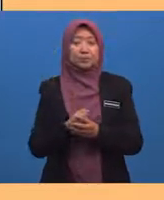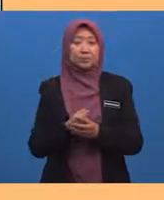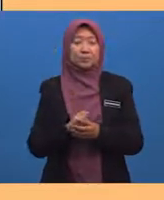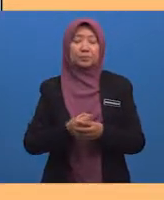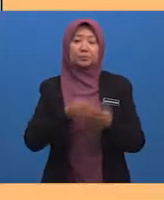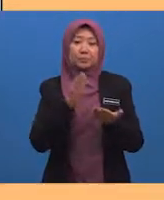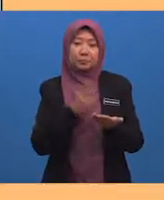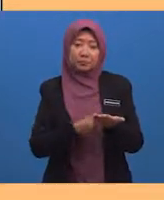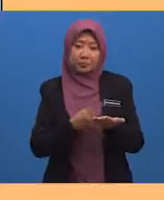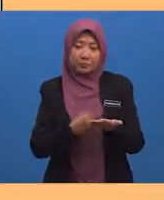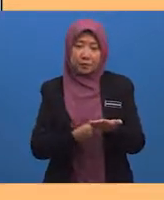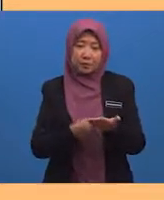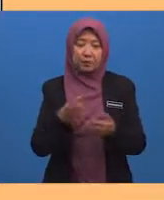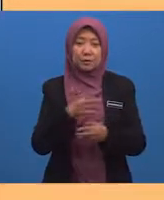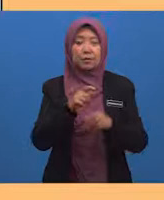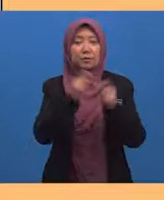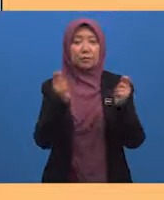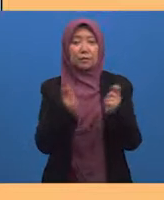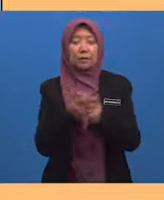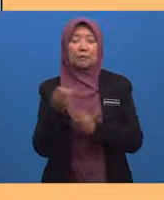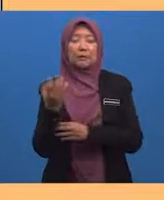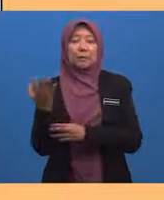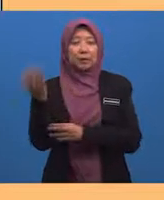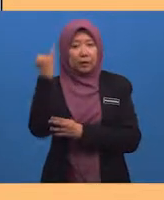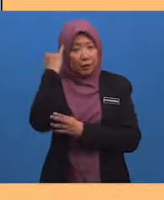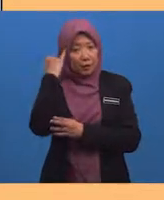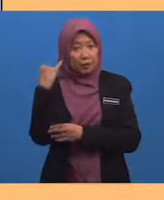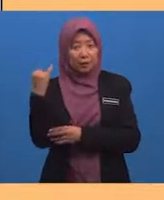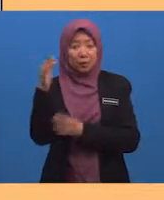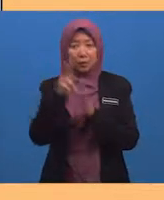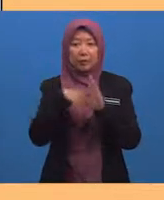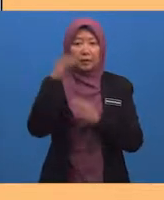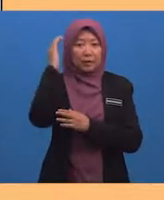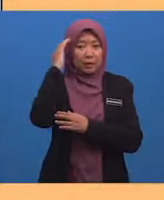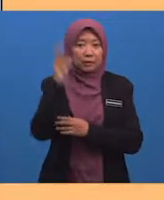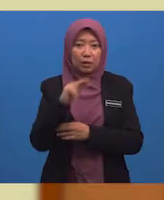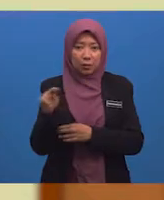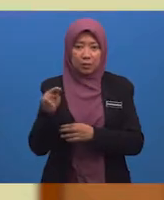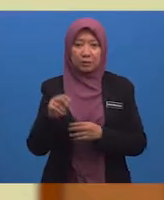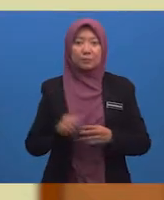berbahas dan tempat mengembangkan ilmu pengetahuan.